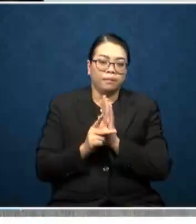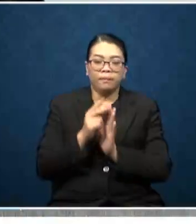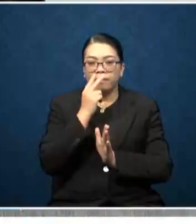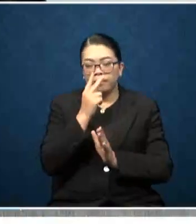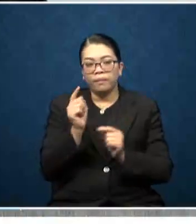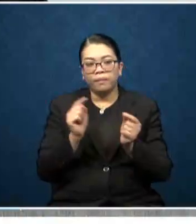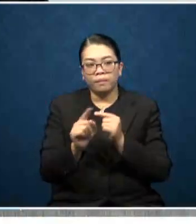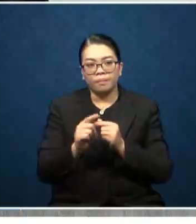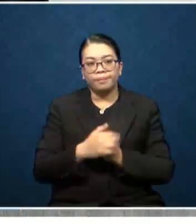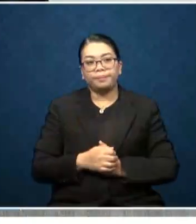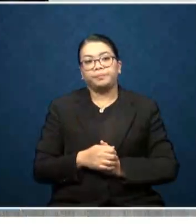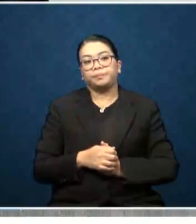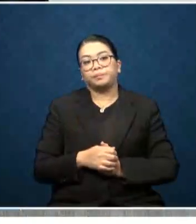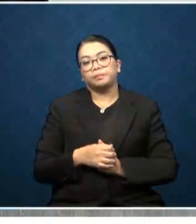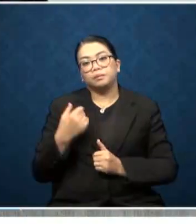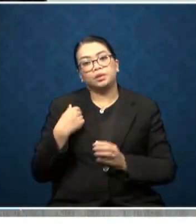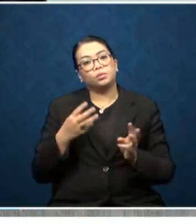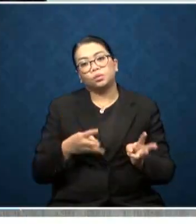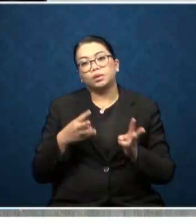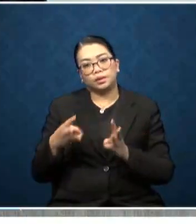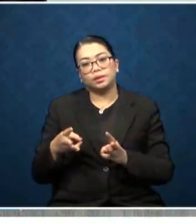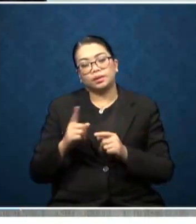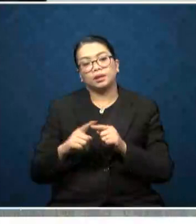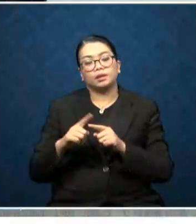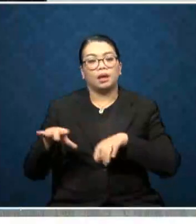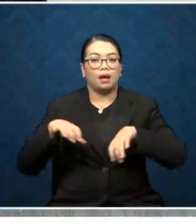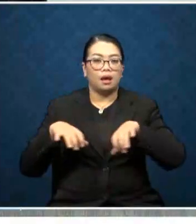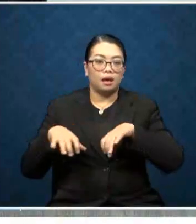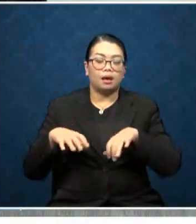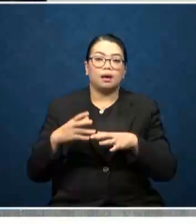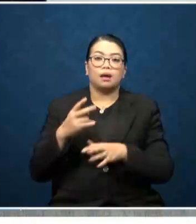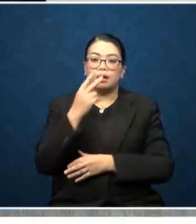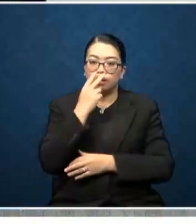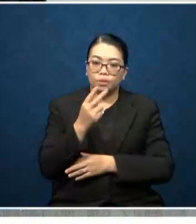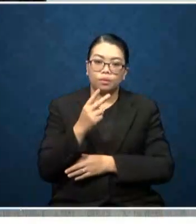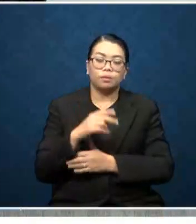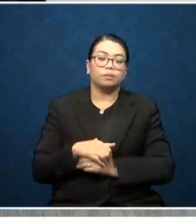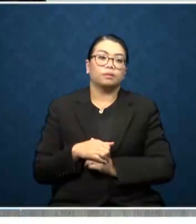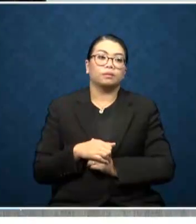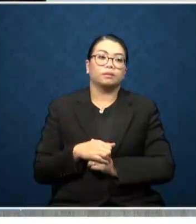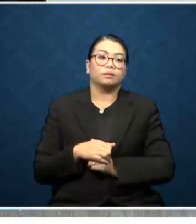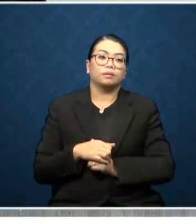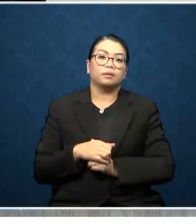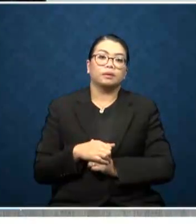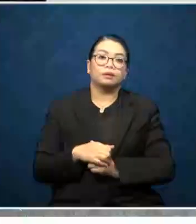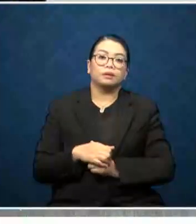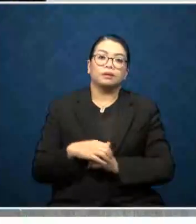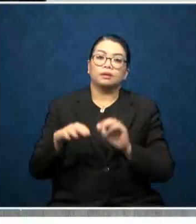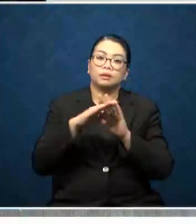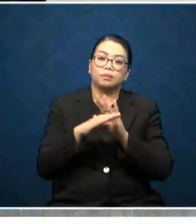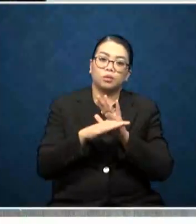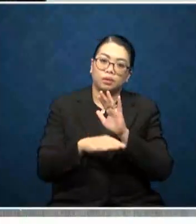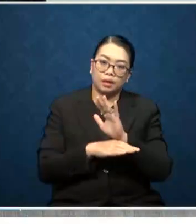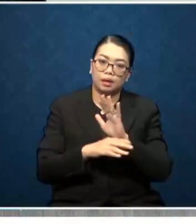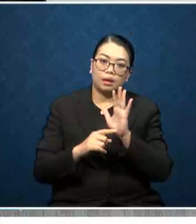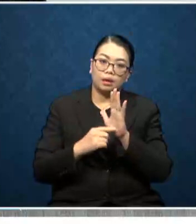ทำนองเดียวกันเนี่ยเขามีวิธีการในการที่จะสรรหาและแต่งตั้งกันอย่างไรนะครับขบวนการมันจะเริ่มต้น